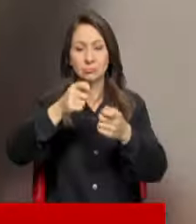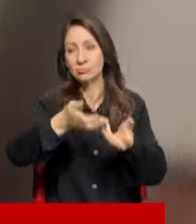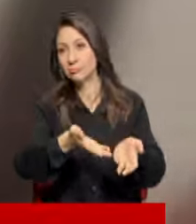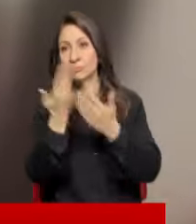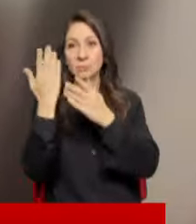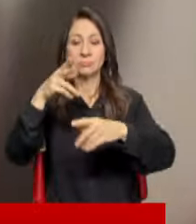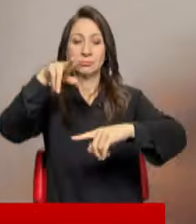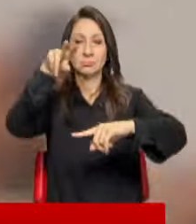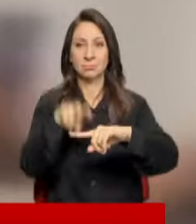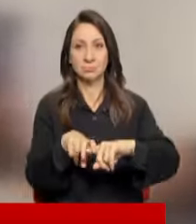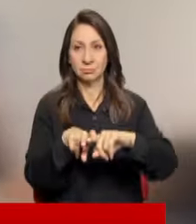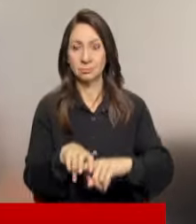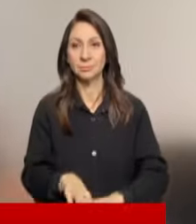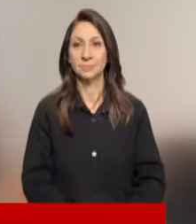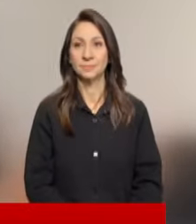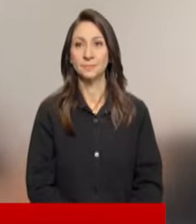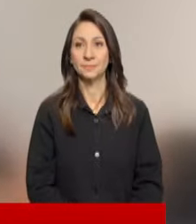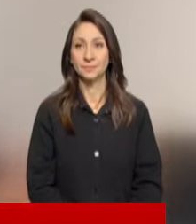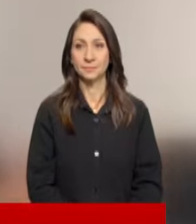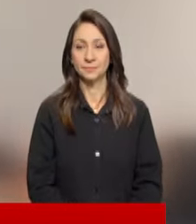koltuğuna öyle oturdu.